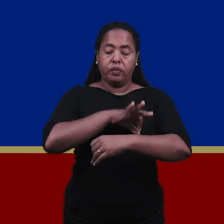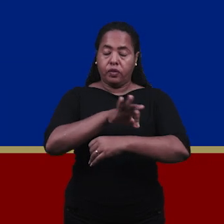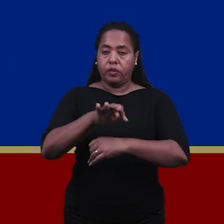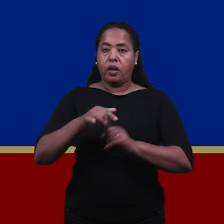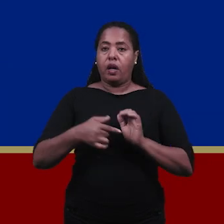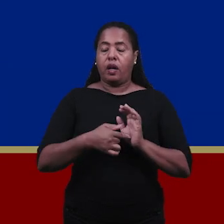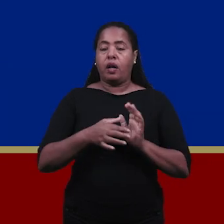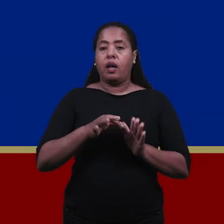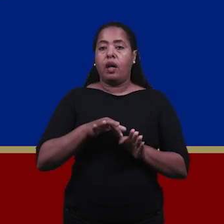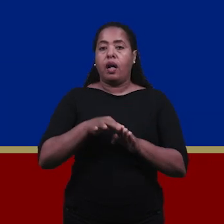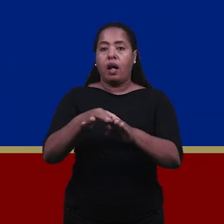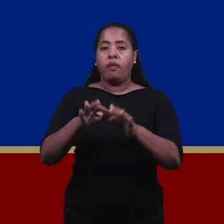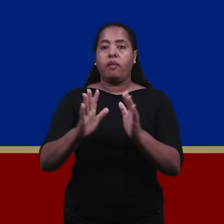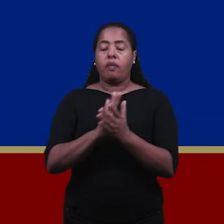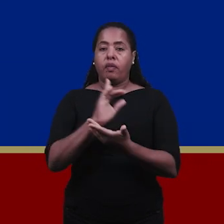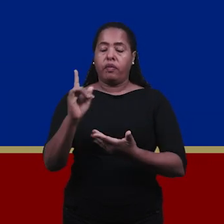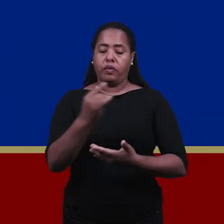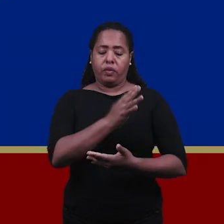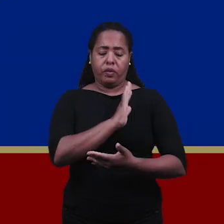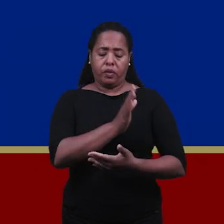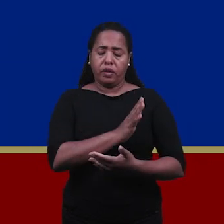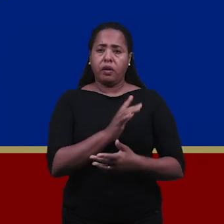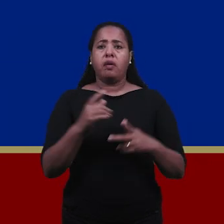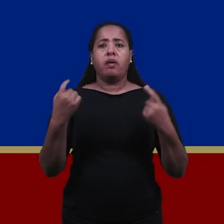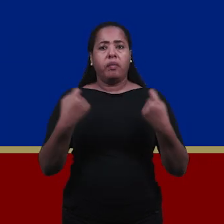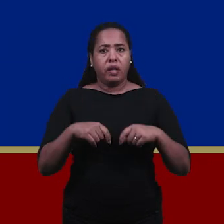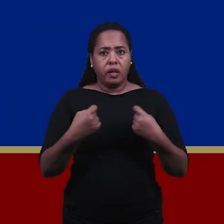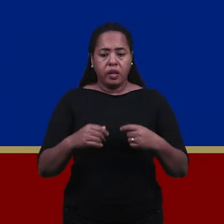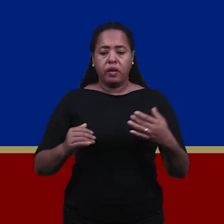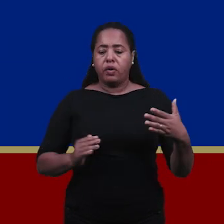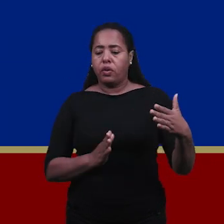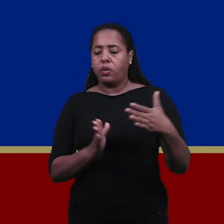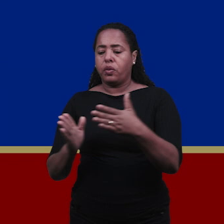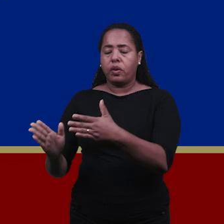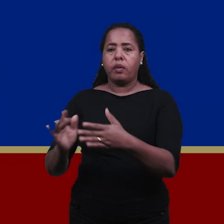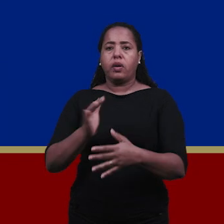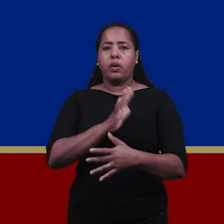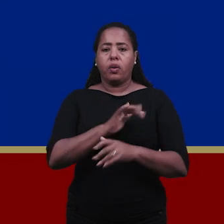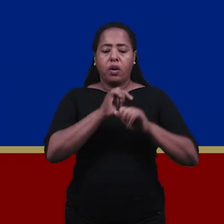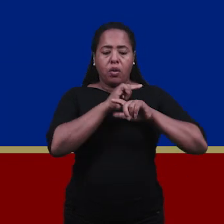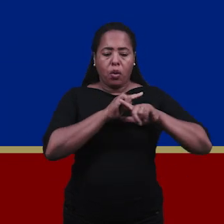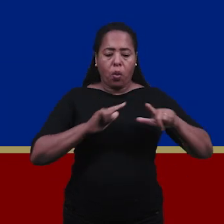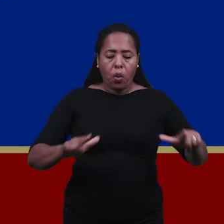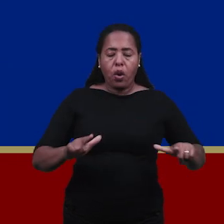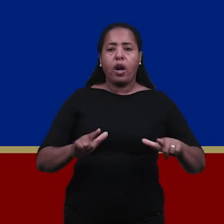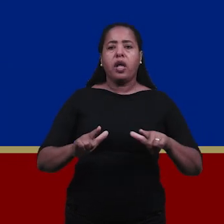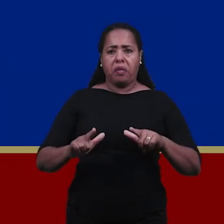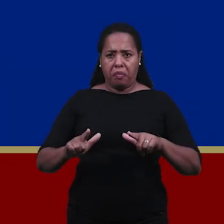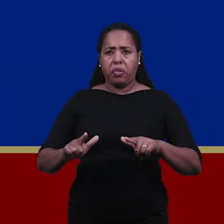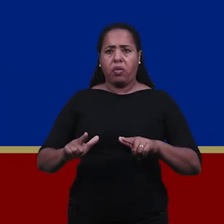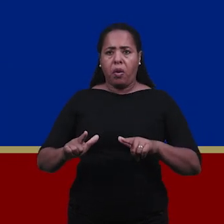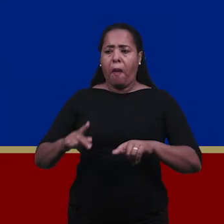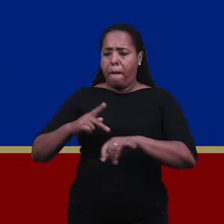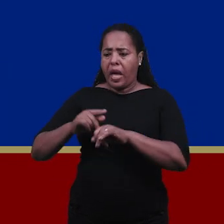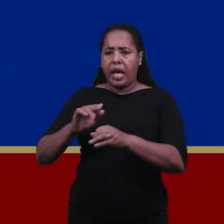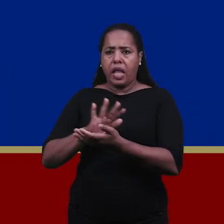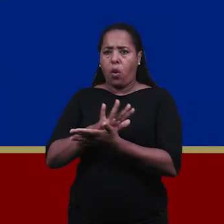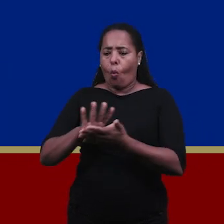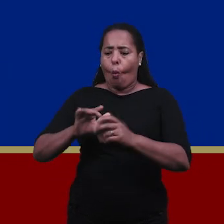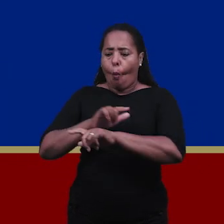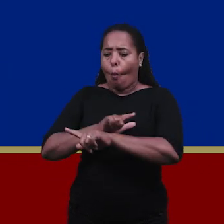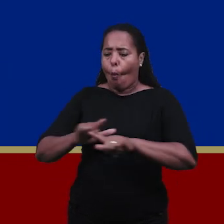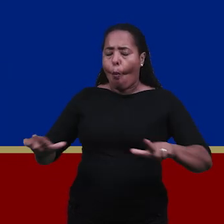chemin avec le cœur pur, sans épines aux pierres, en nous fortifiant et